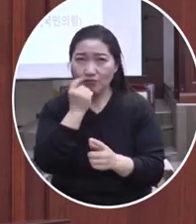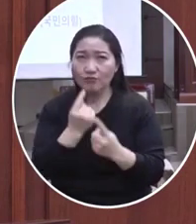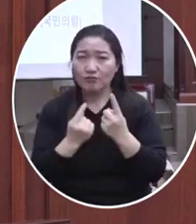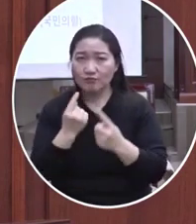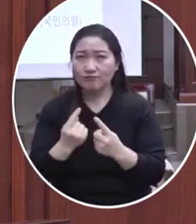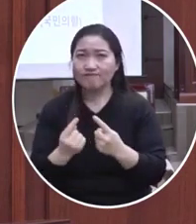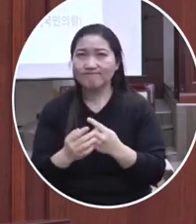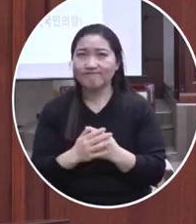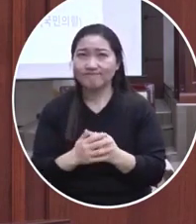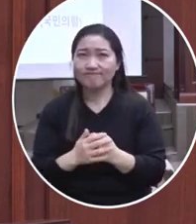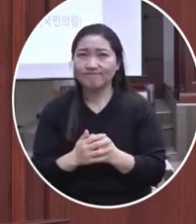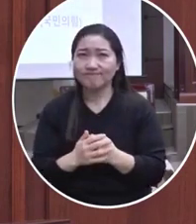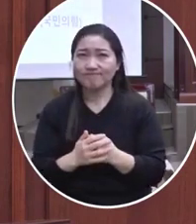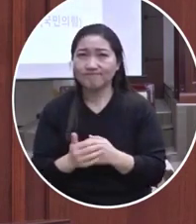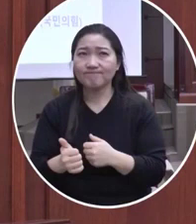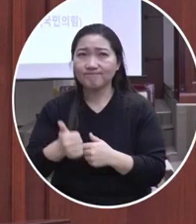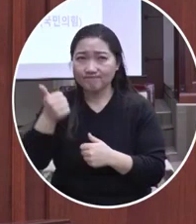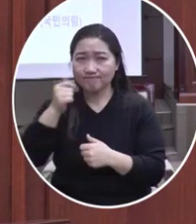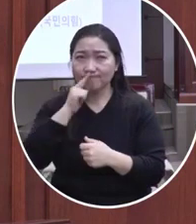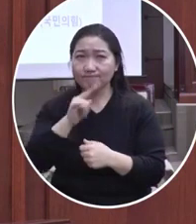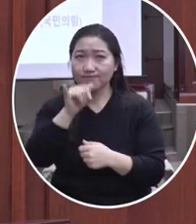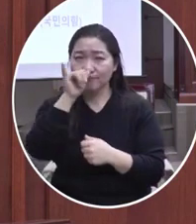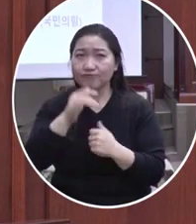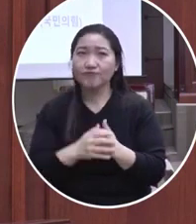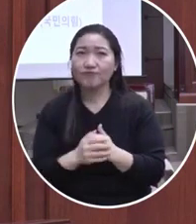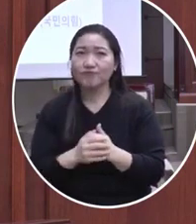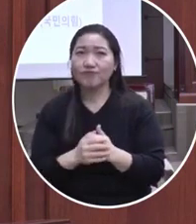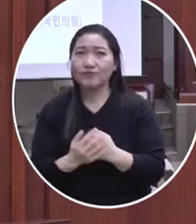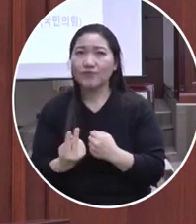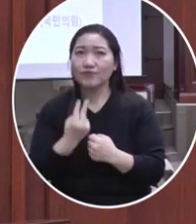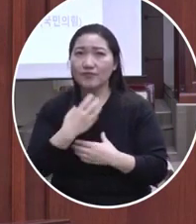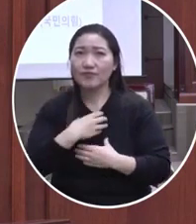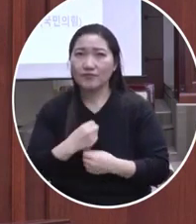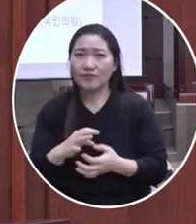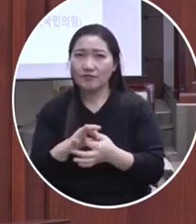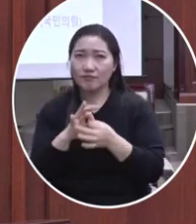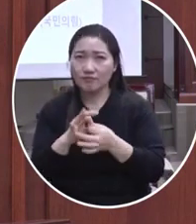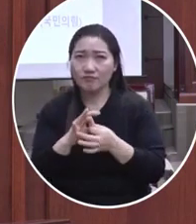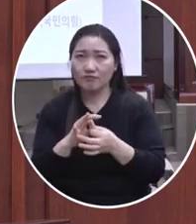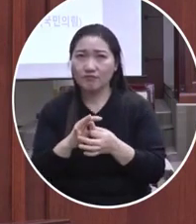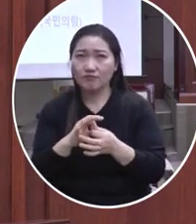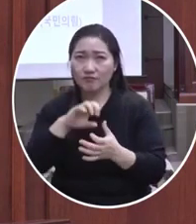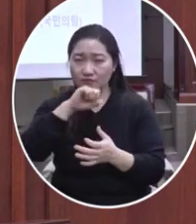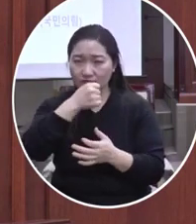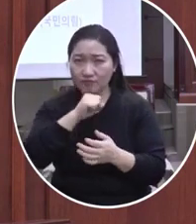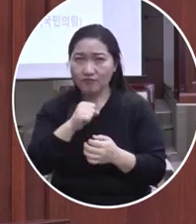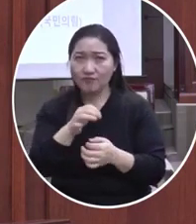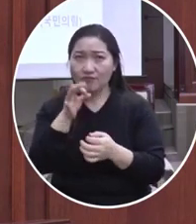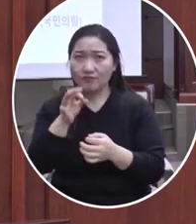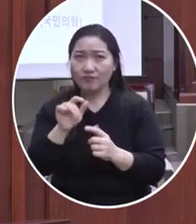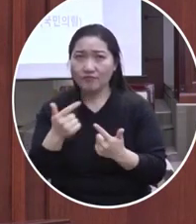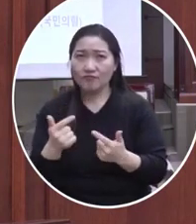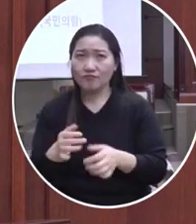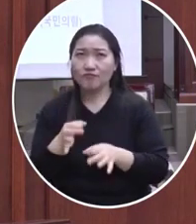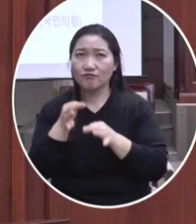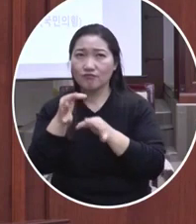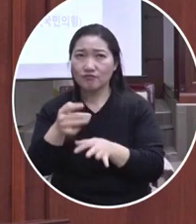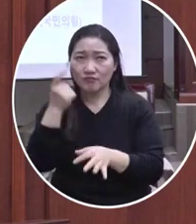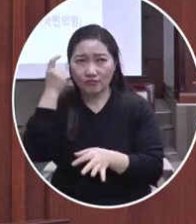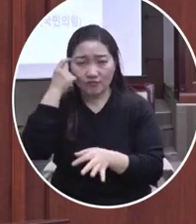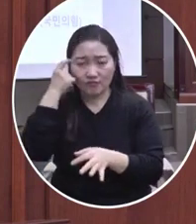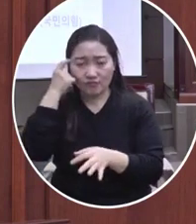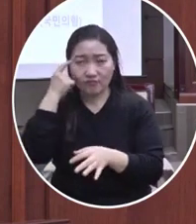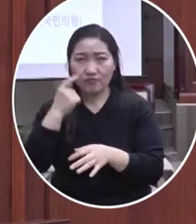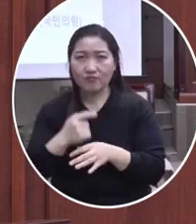거보다 모한 것이다는 말이 있습니다 국의 생명 에 관련된 예산은 단순한 비용이 아니라